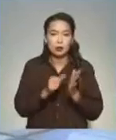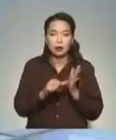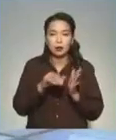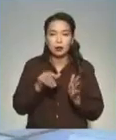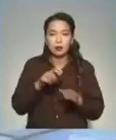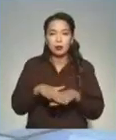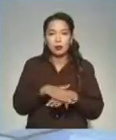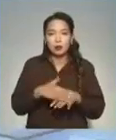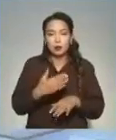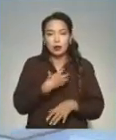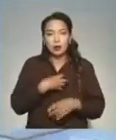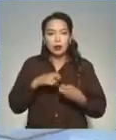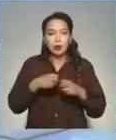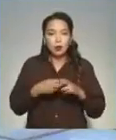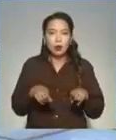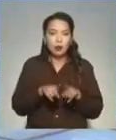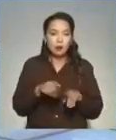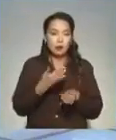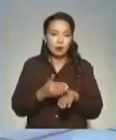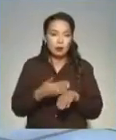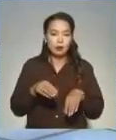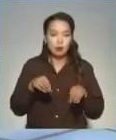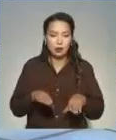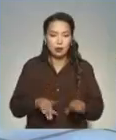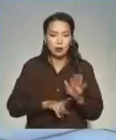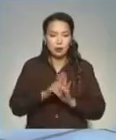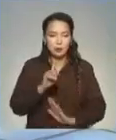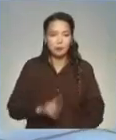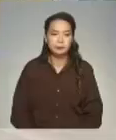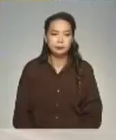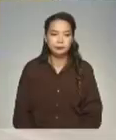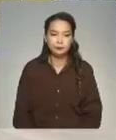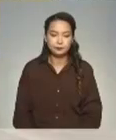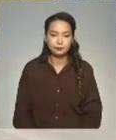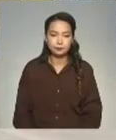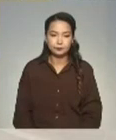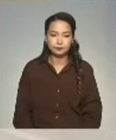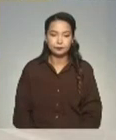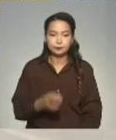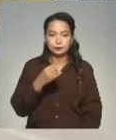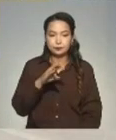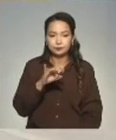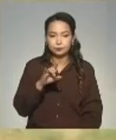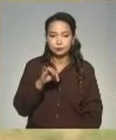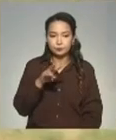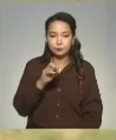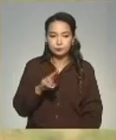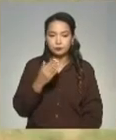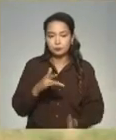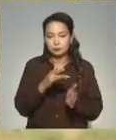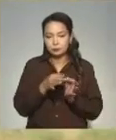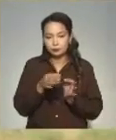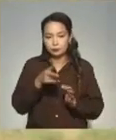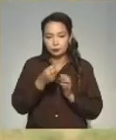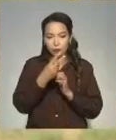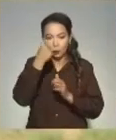елді мекеннің өзекті мәселесі осылайша біртіндеп шешімін табуда. Қайнарбұлақ тұрғын алабы мегаполис аумағына